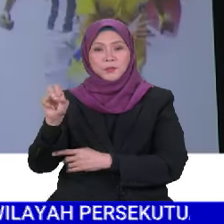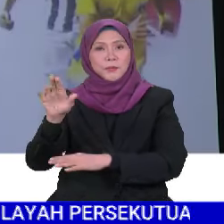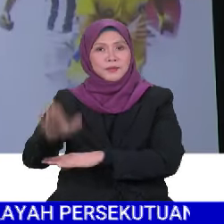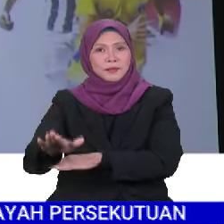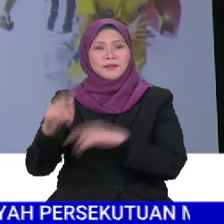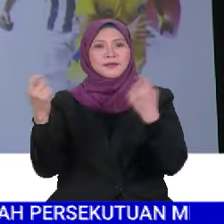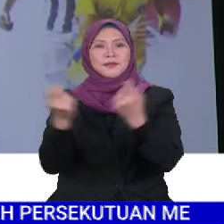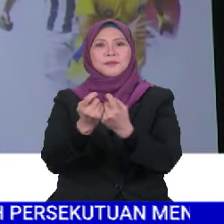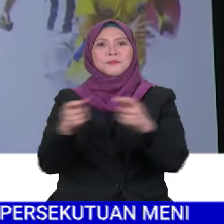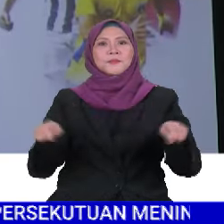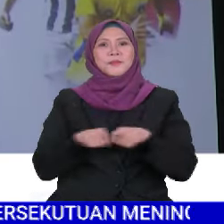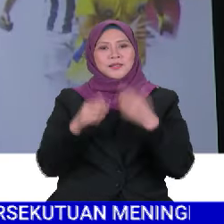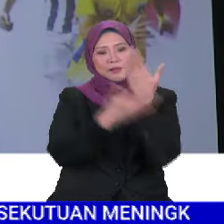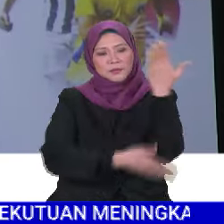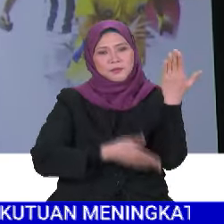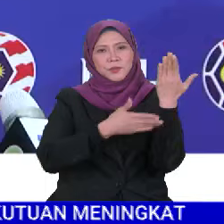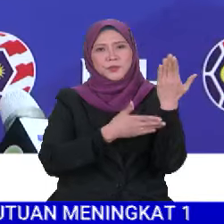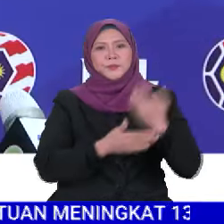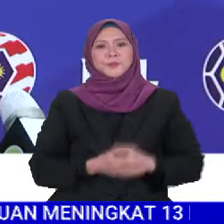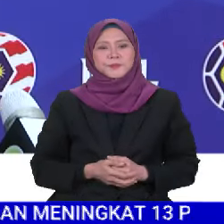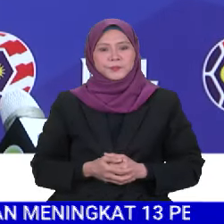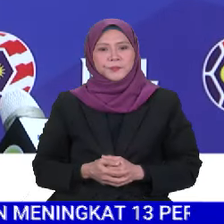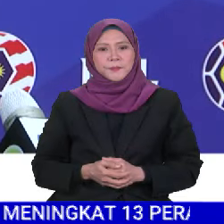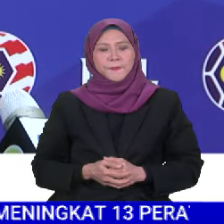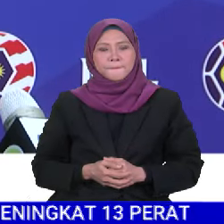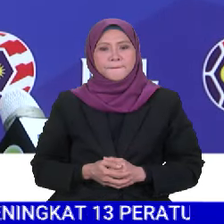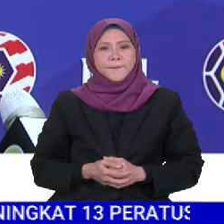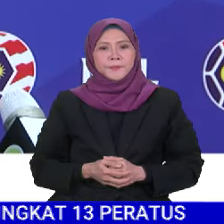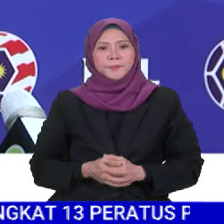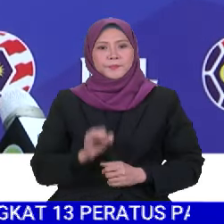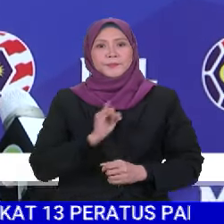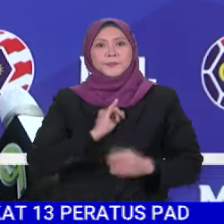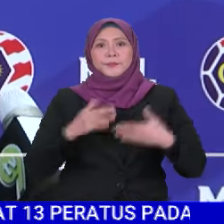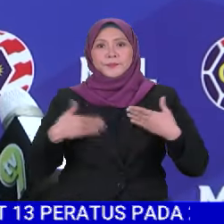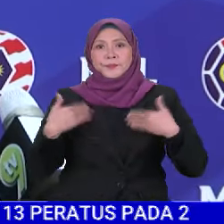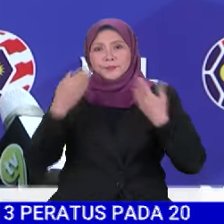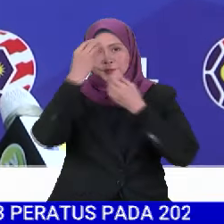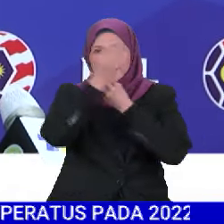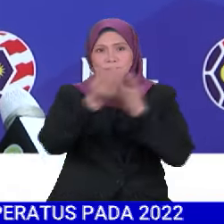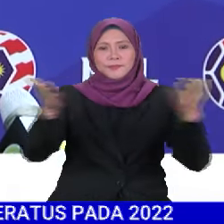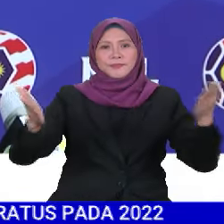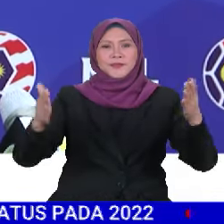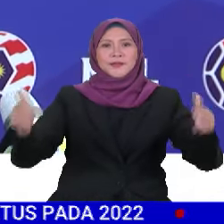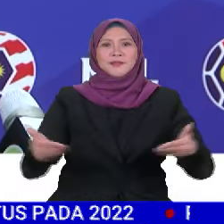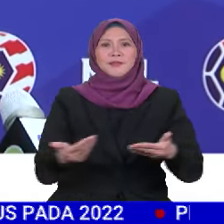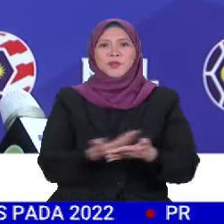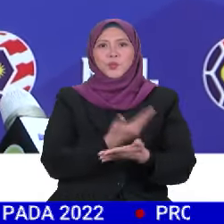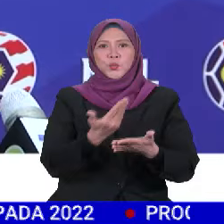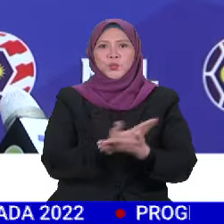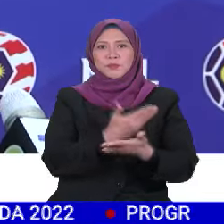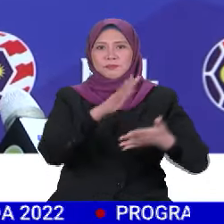bagi pasukan berpangkalan di Semenanjung. I would like to announce today that we will be introducing a new kick-off